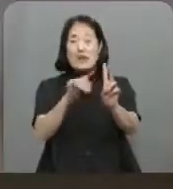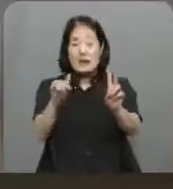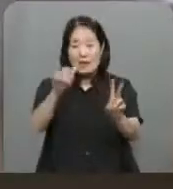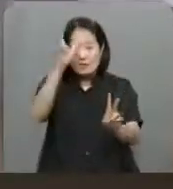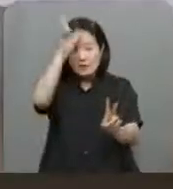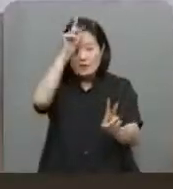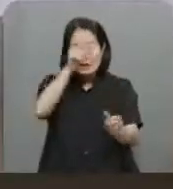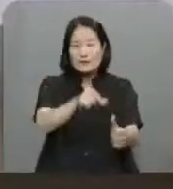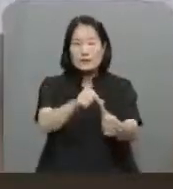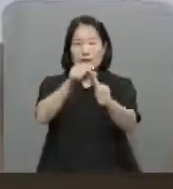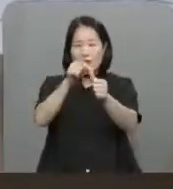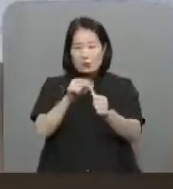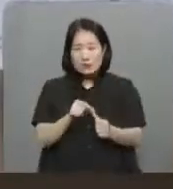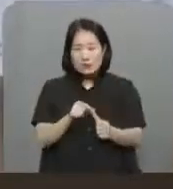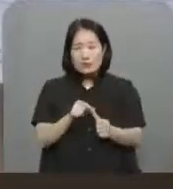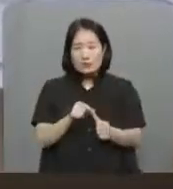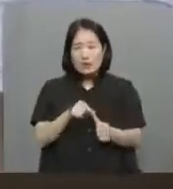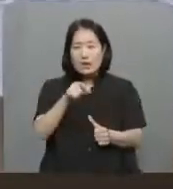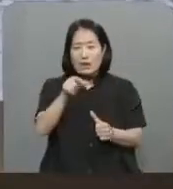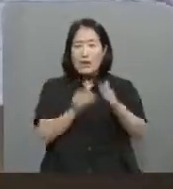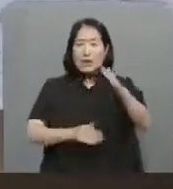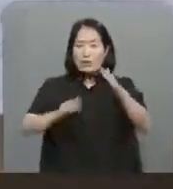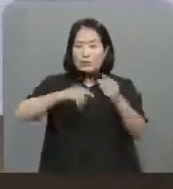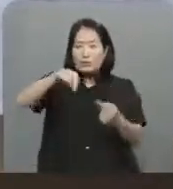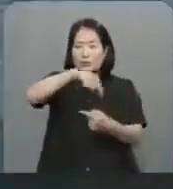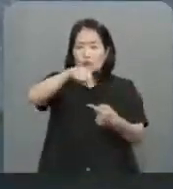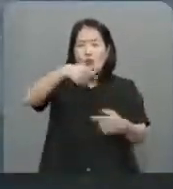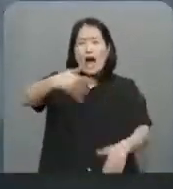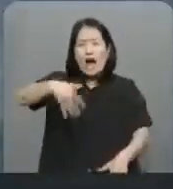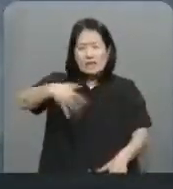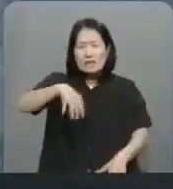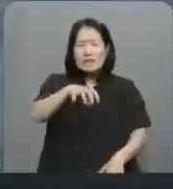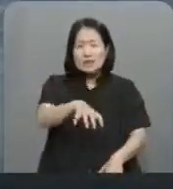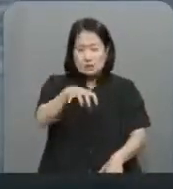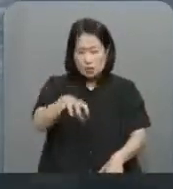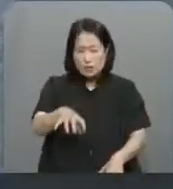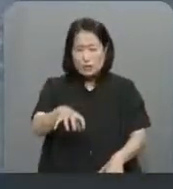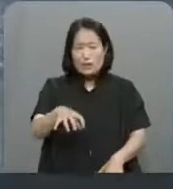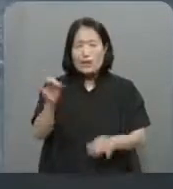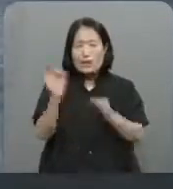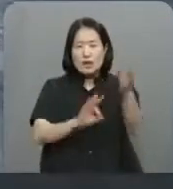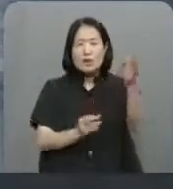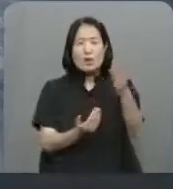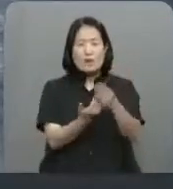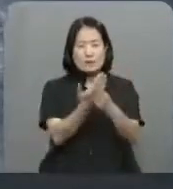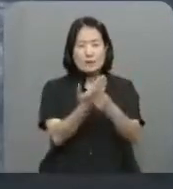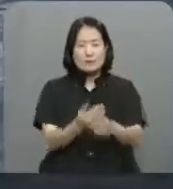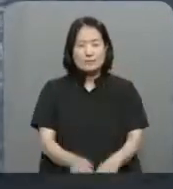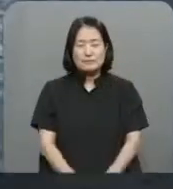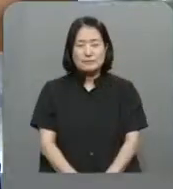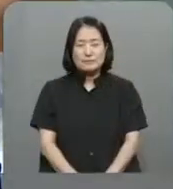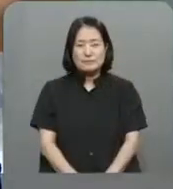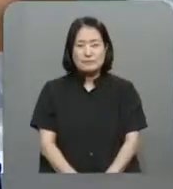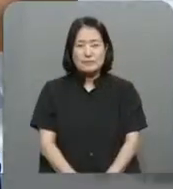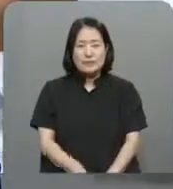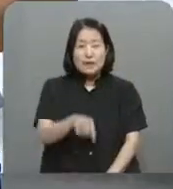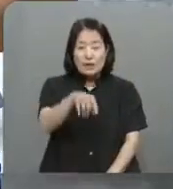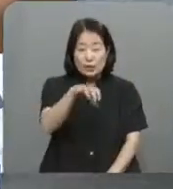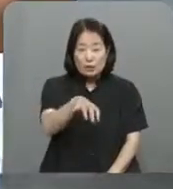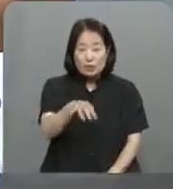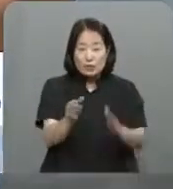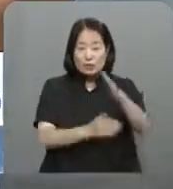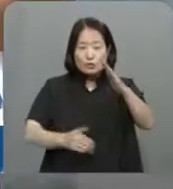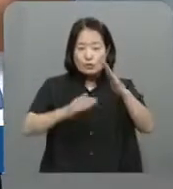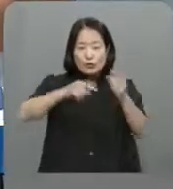구조됩니다. 모두 아직 문을 열지 않은 일명 미개장 해수욕장에서 발생한 사고입니다. 아직 공식 개장하지